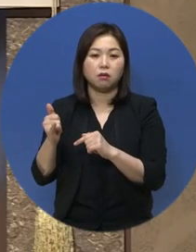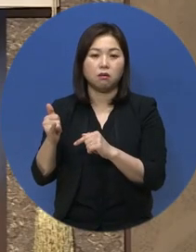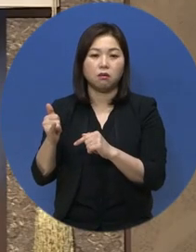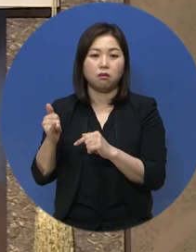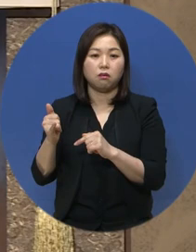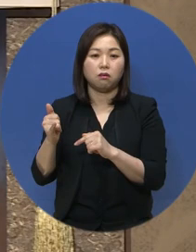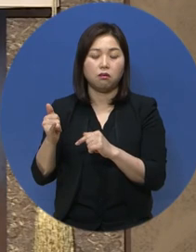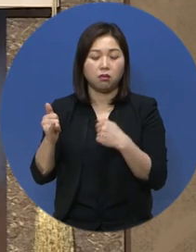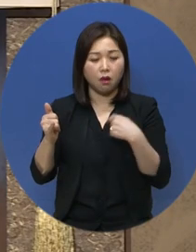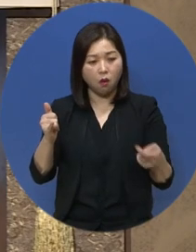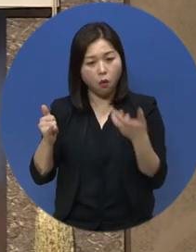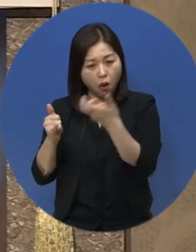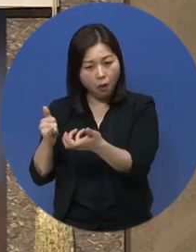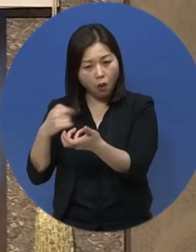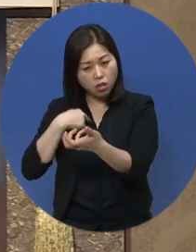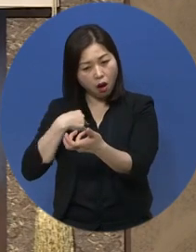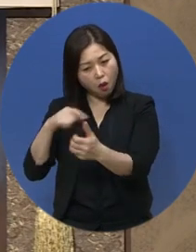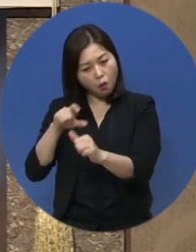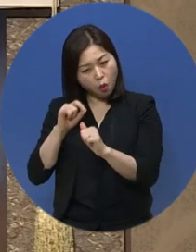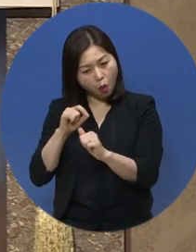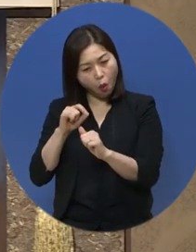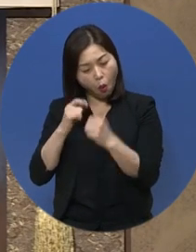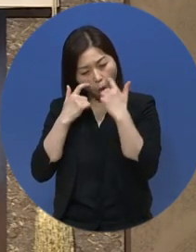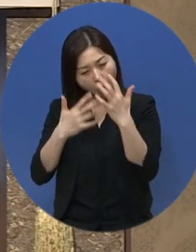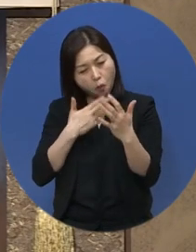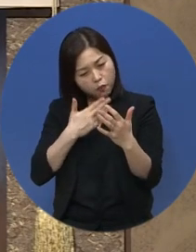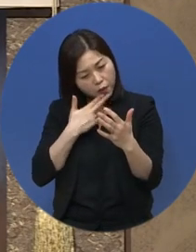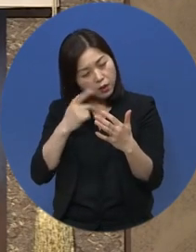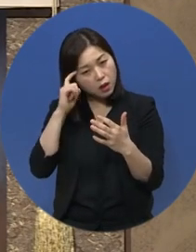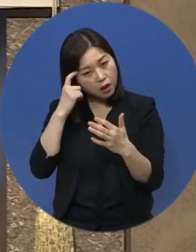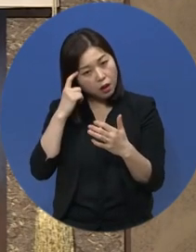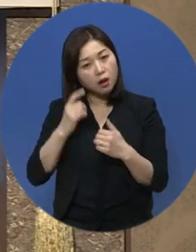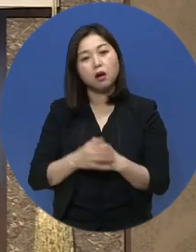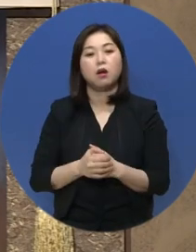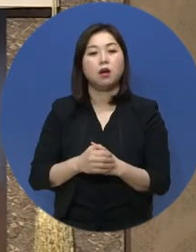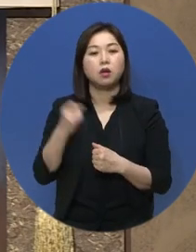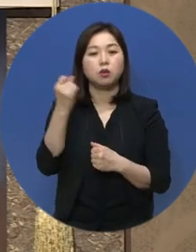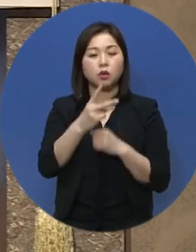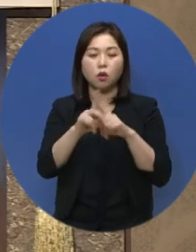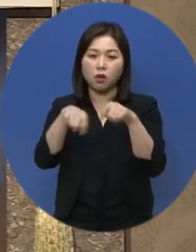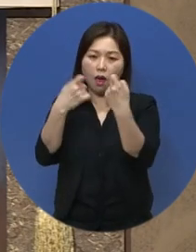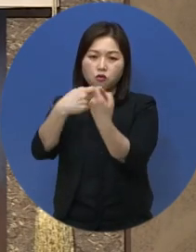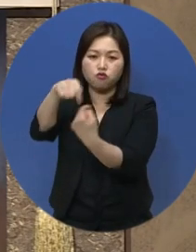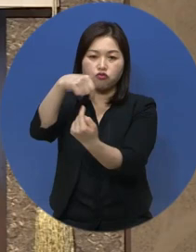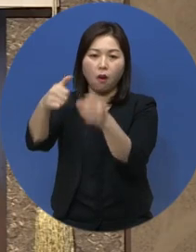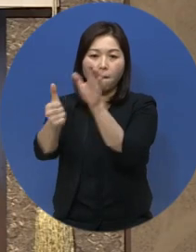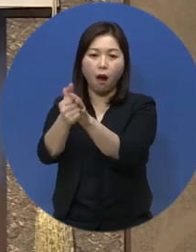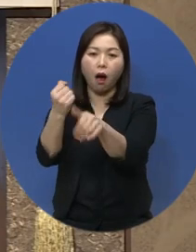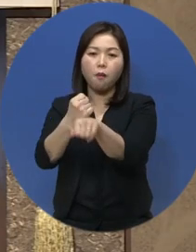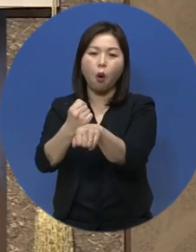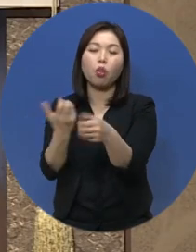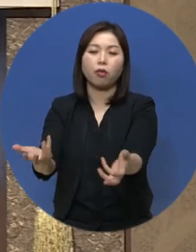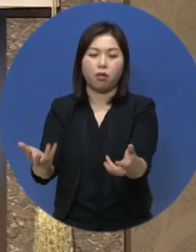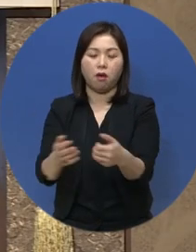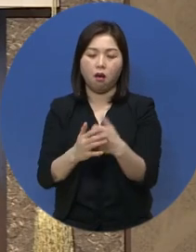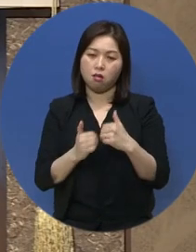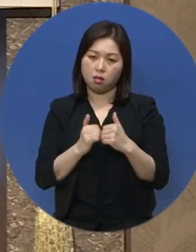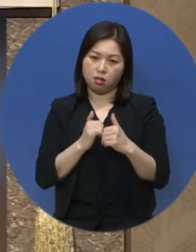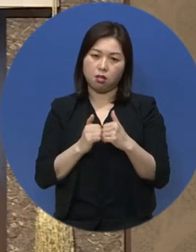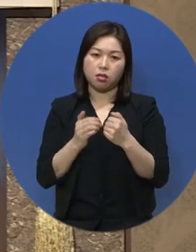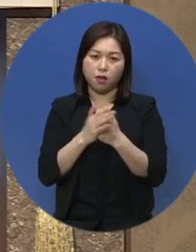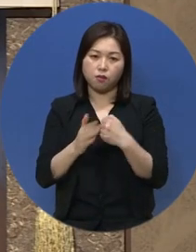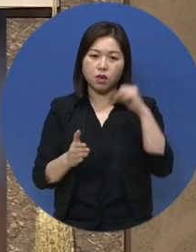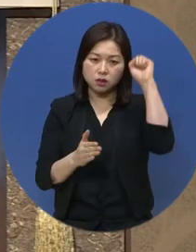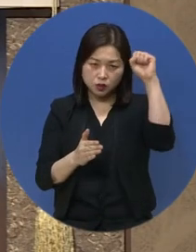고용이 보장되지 않는다고 느낄 거 아니에요. 더 나아가서는 민영화되는 거 아니냐 이런 갈등으로 인해서 시위도